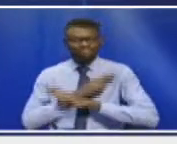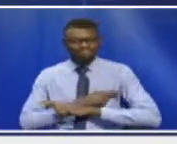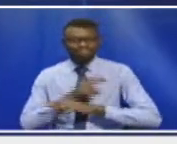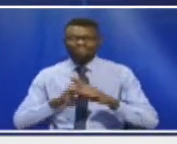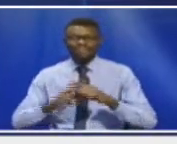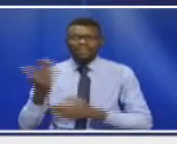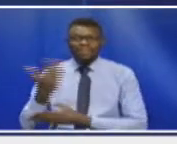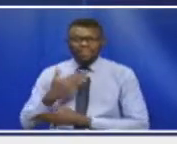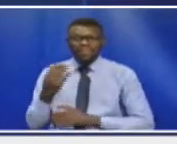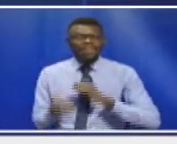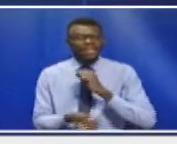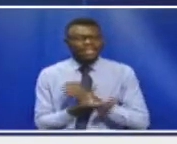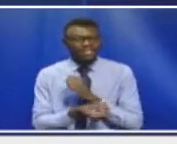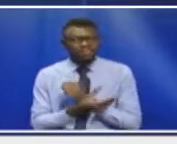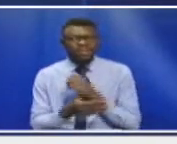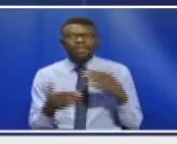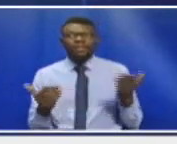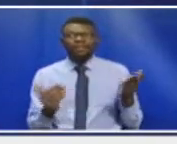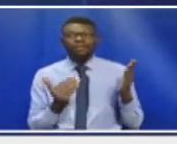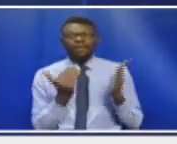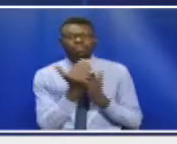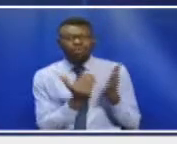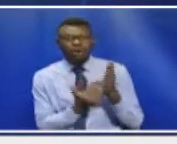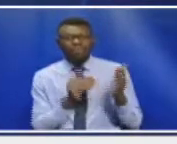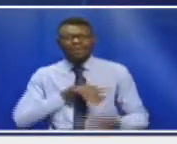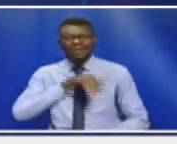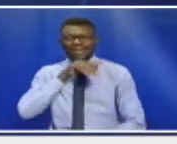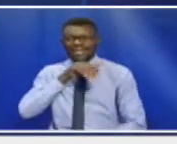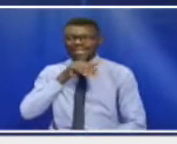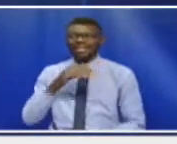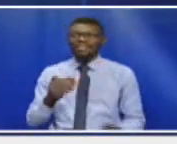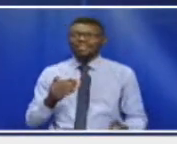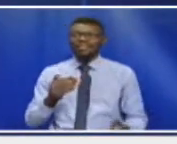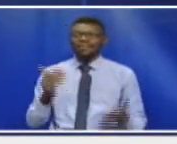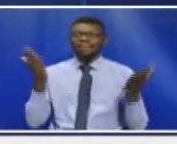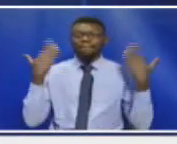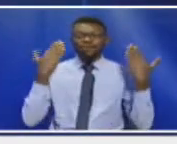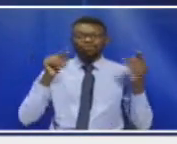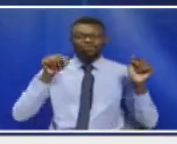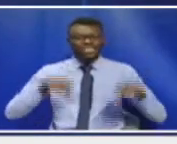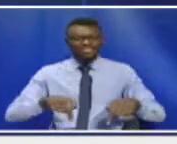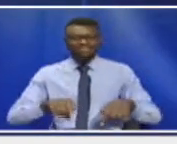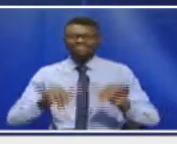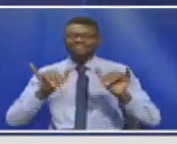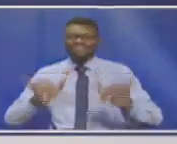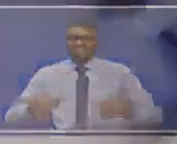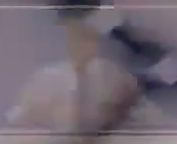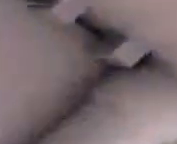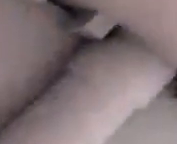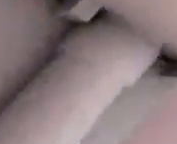Nitakaporejea nitakuelezea ziara ya Raila Odinga akiwa maeneo ya Meru. Usiende mbali.